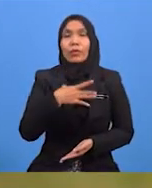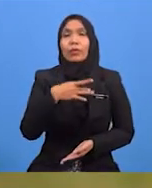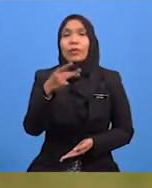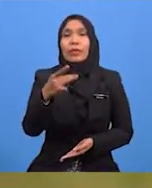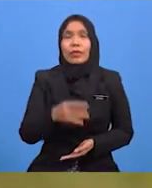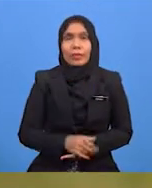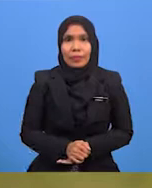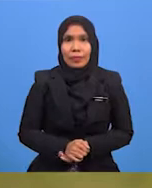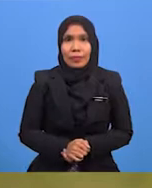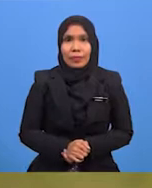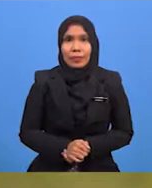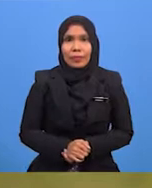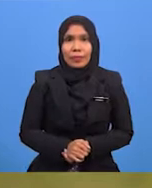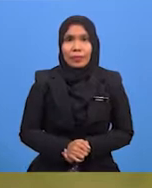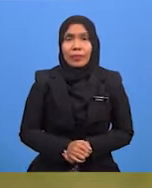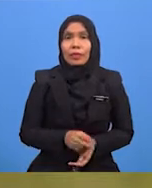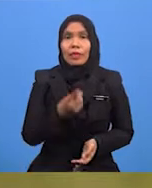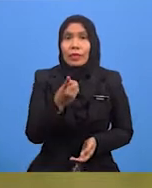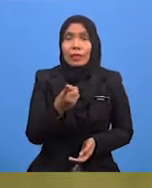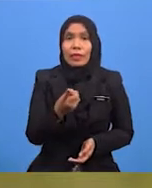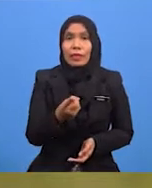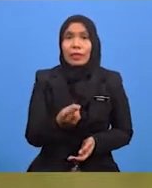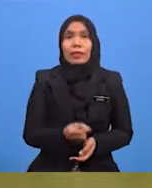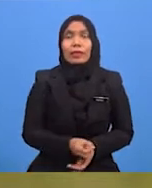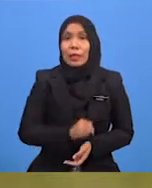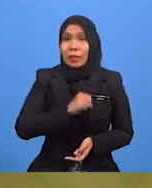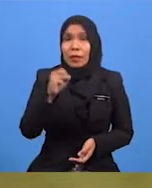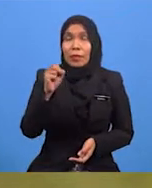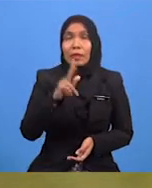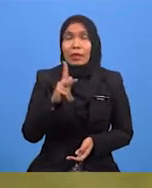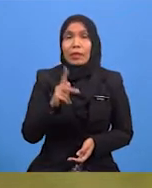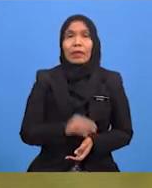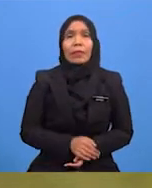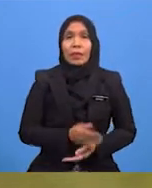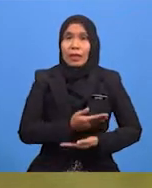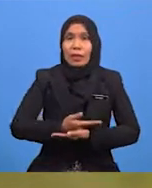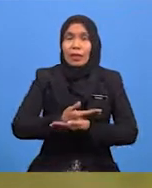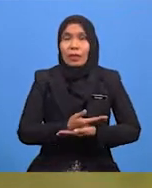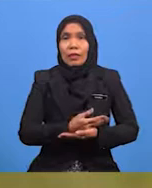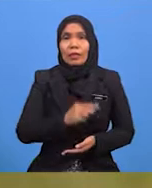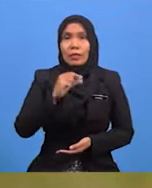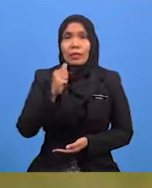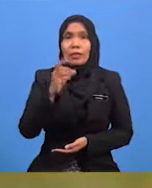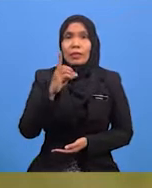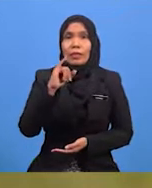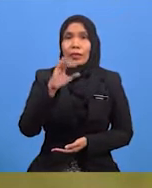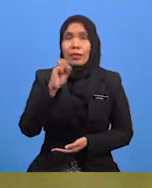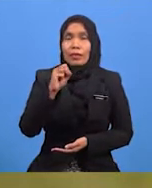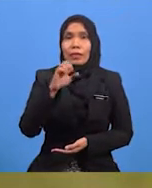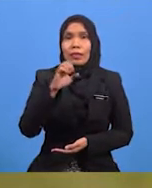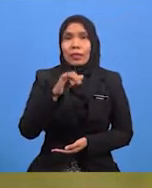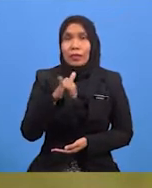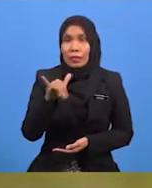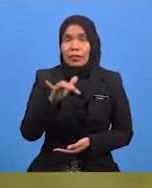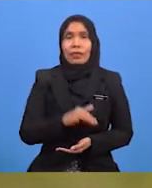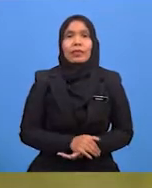dia membebaskan anak gadisnya yang masih belum dicemari dengan kehidupan